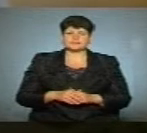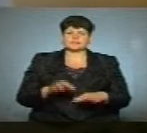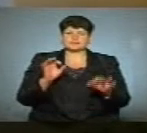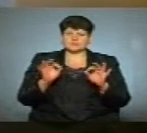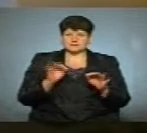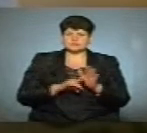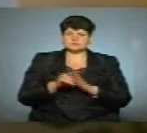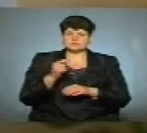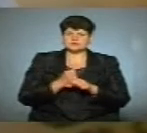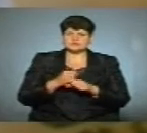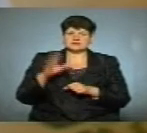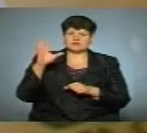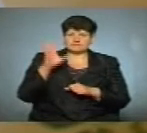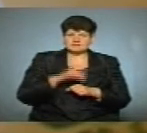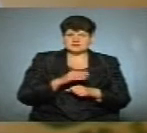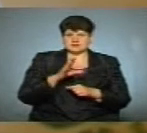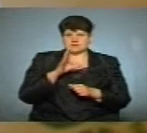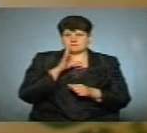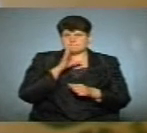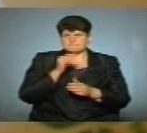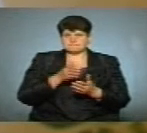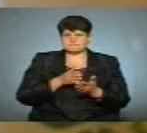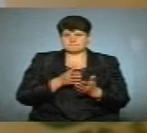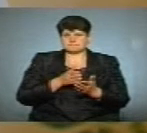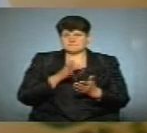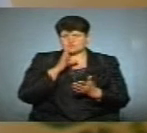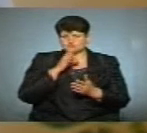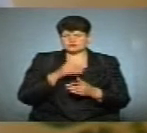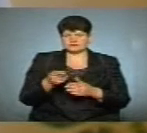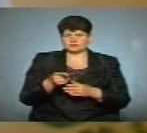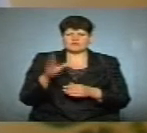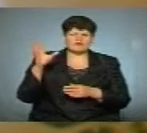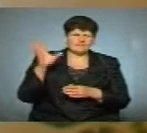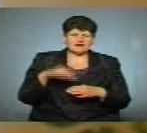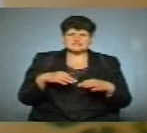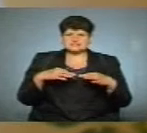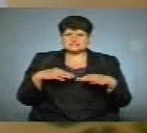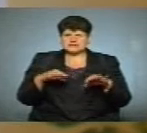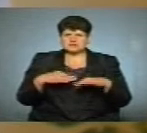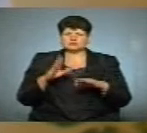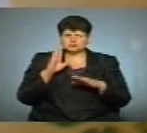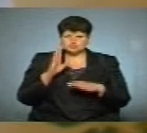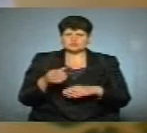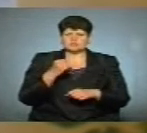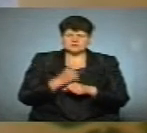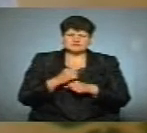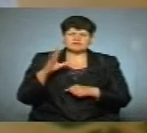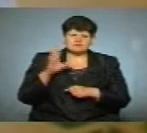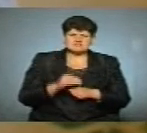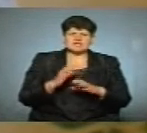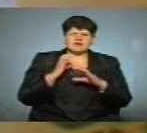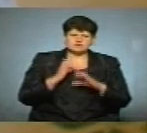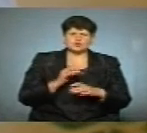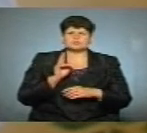повноцінно запрацює вся маршрутна мережа міста Тернополя. Тобто на маршрути вийде весь громадський транспорт, усі автобуси, усі тролейбуси. Це вже